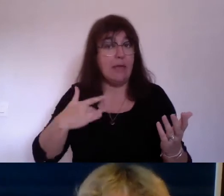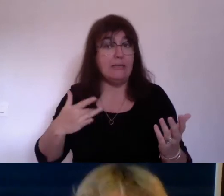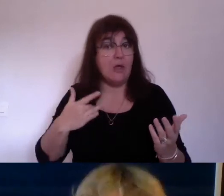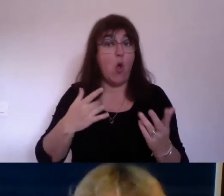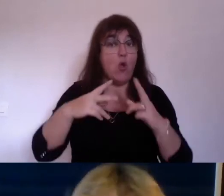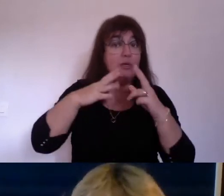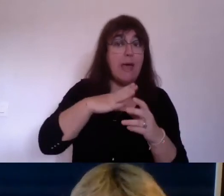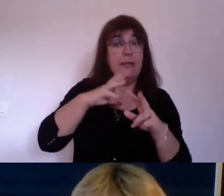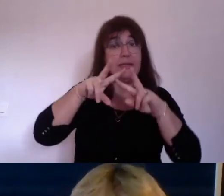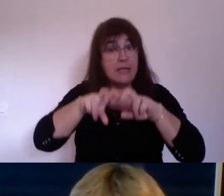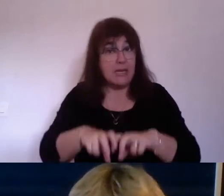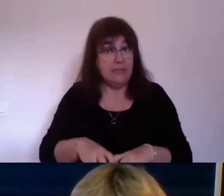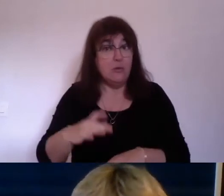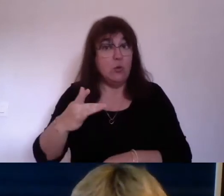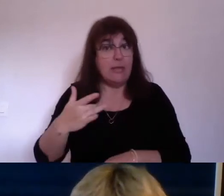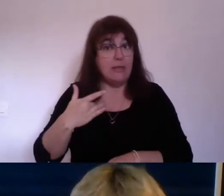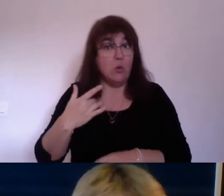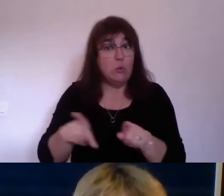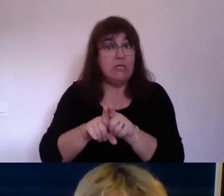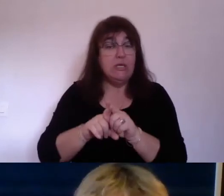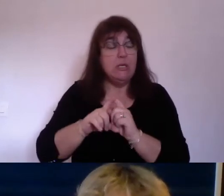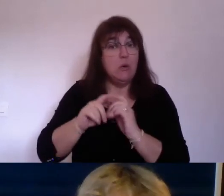analyser. Et voilà, donc c'est vraiment